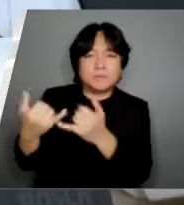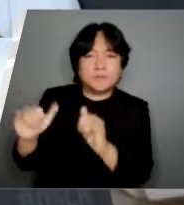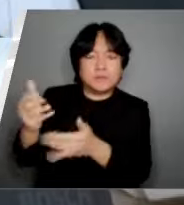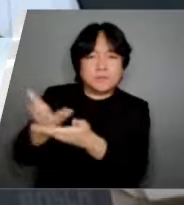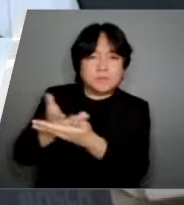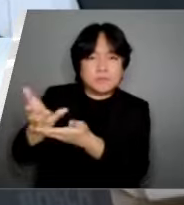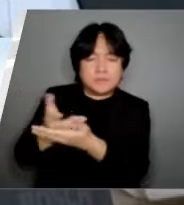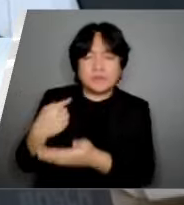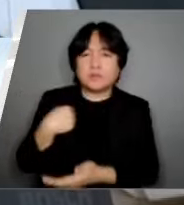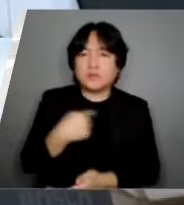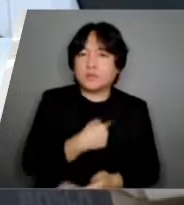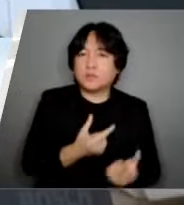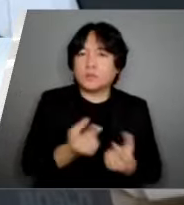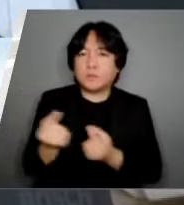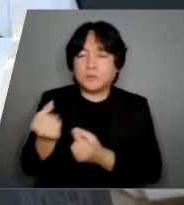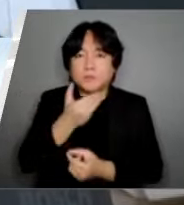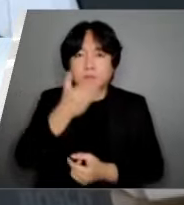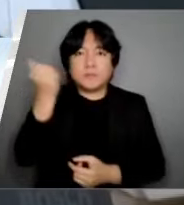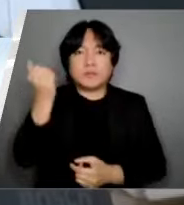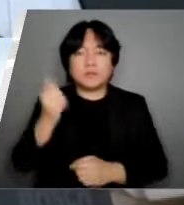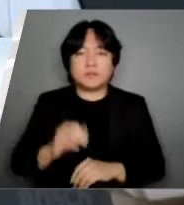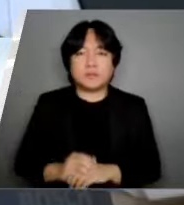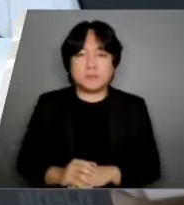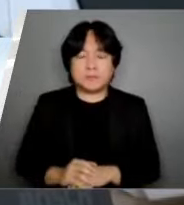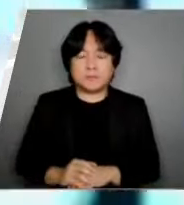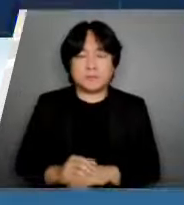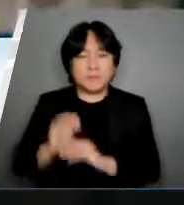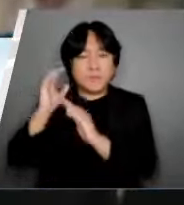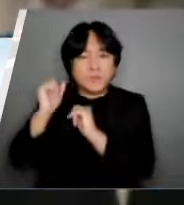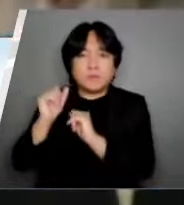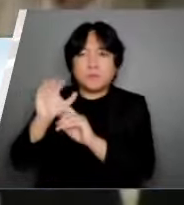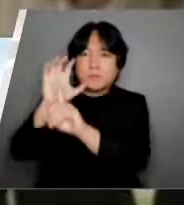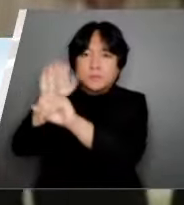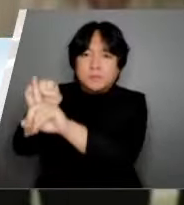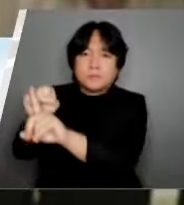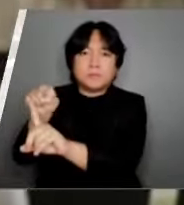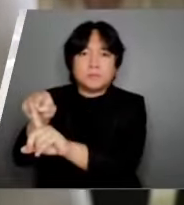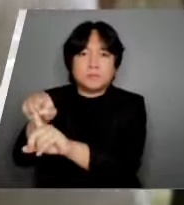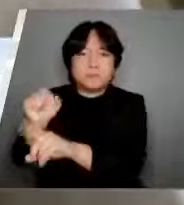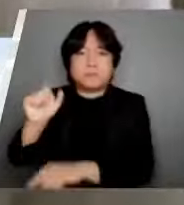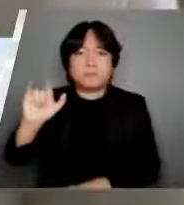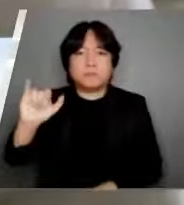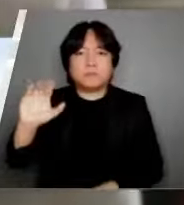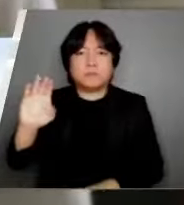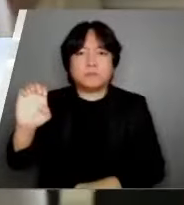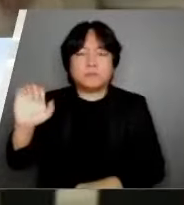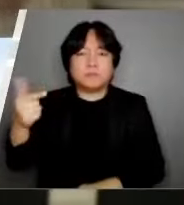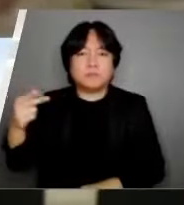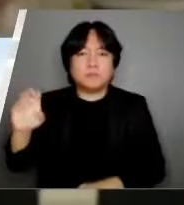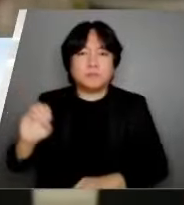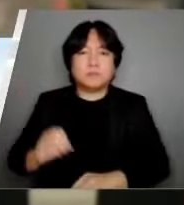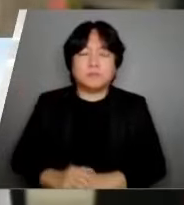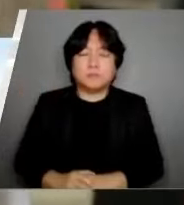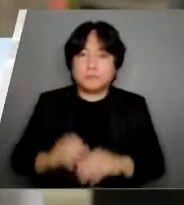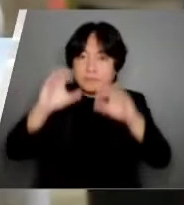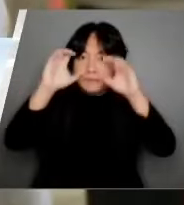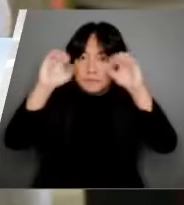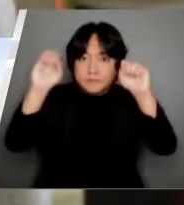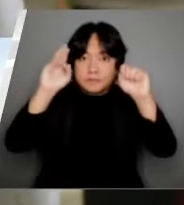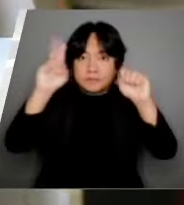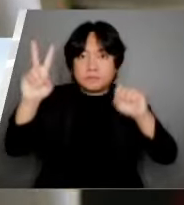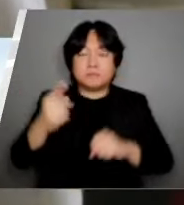best na maibalik din siya as soon as possible. Nauna ng pinag-utos ni Pangulong Bongbong Marcos ang